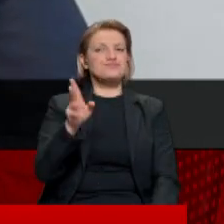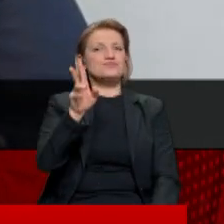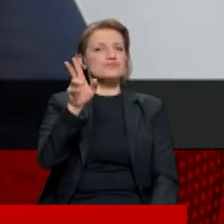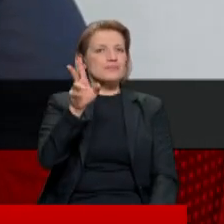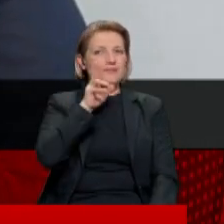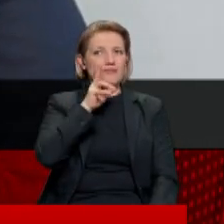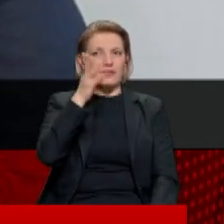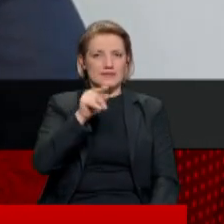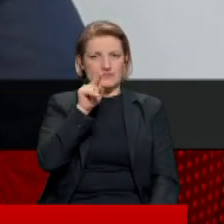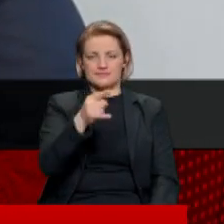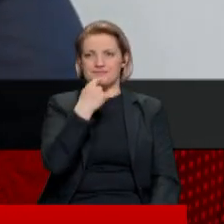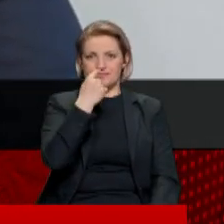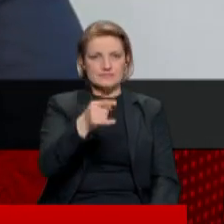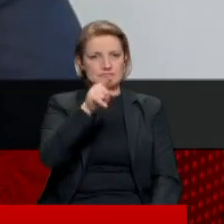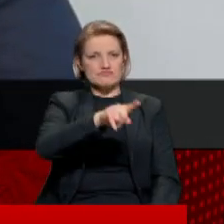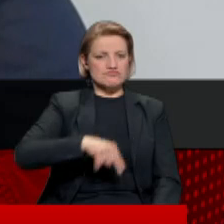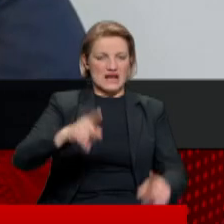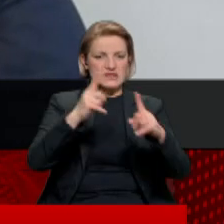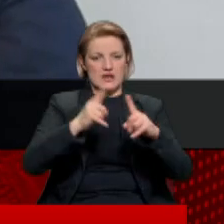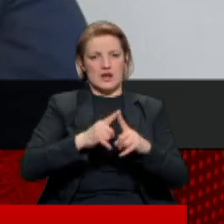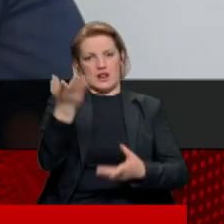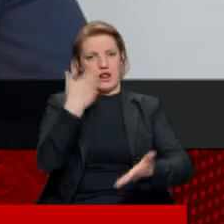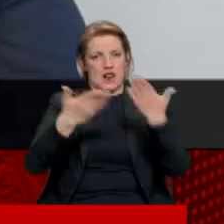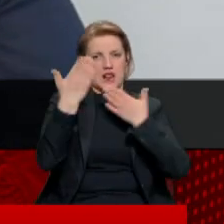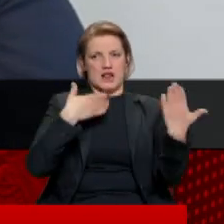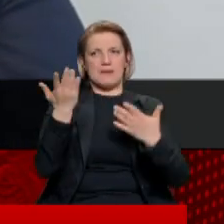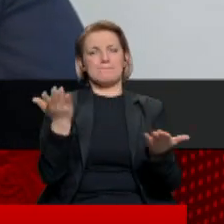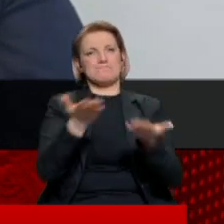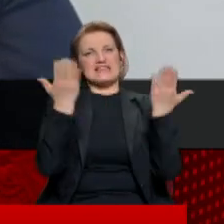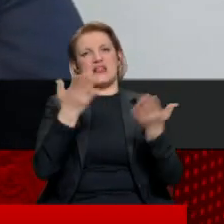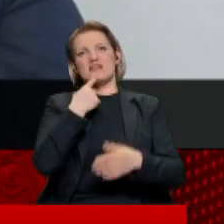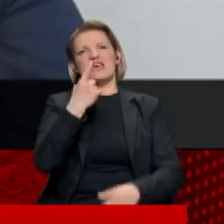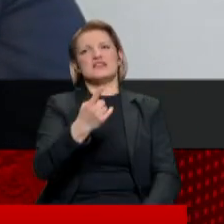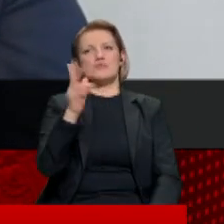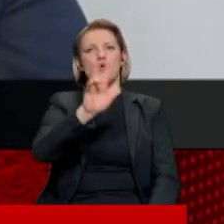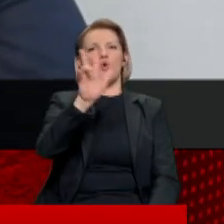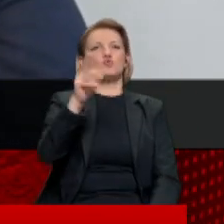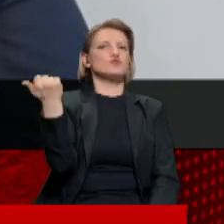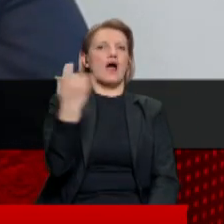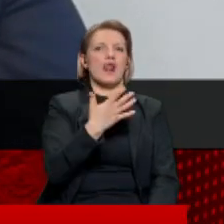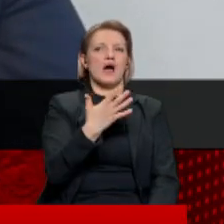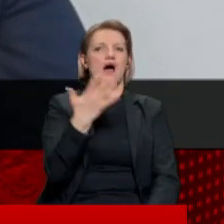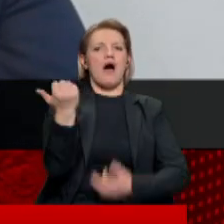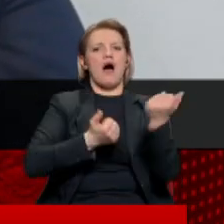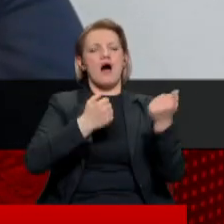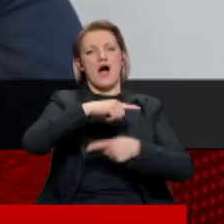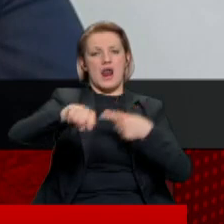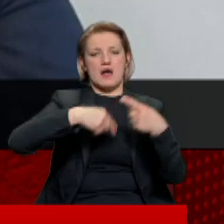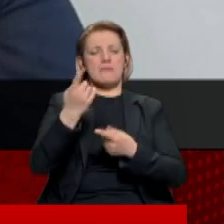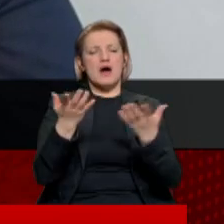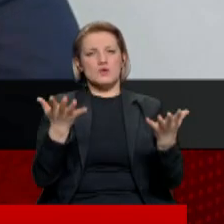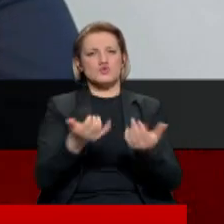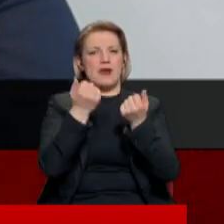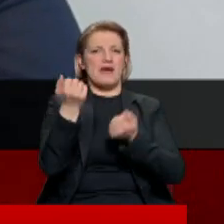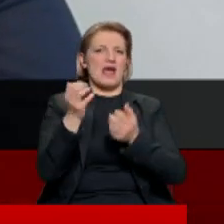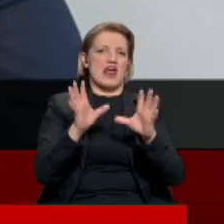nihayetinde şunu söylüyorum yani, bunları sayıyor peki. Ne mesela, diyelim ki 30 tane arama kurtarma ekibi